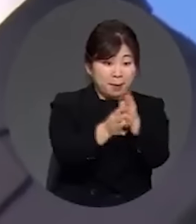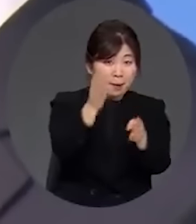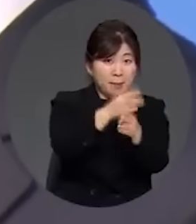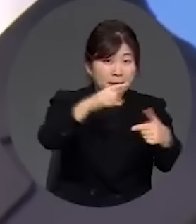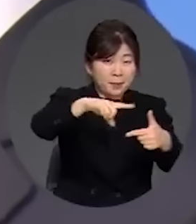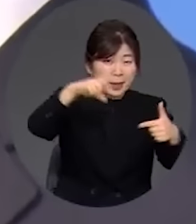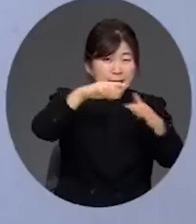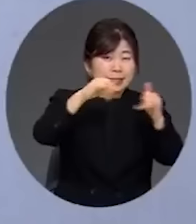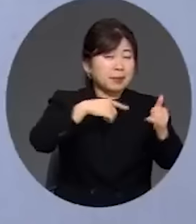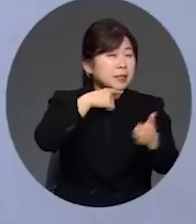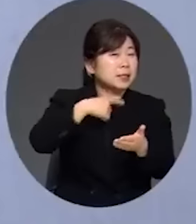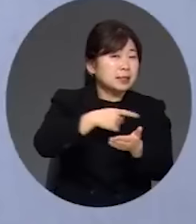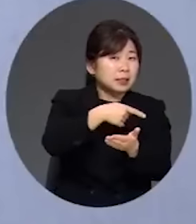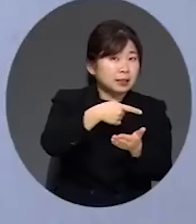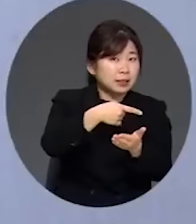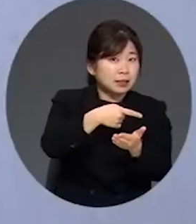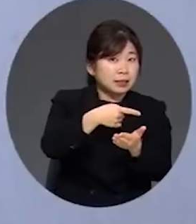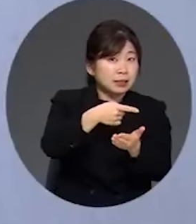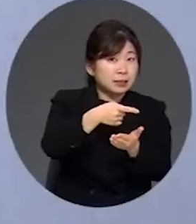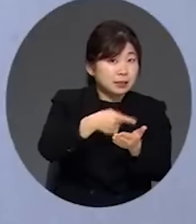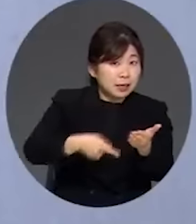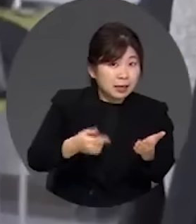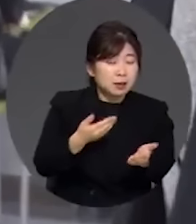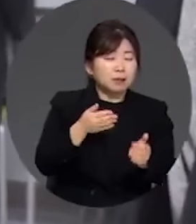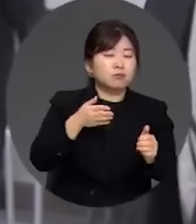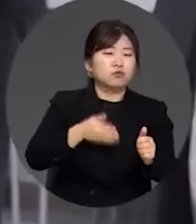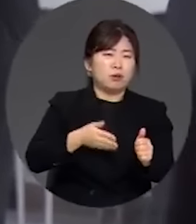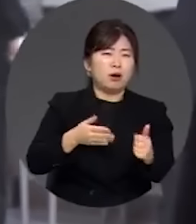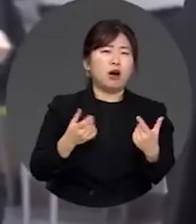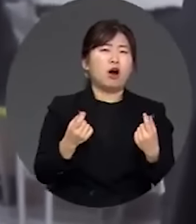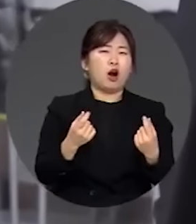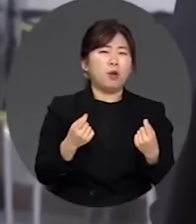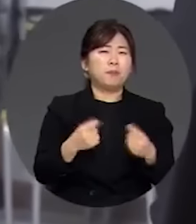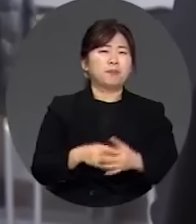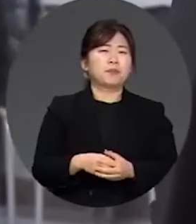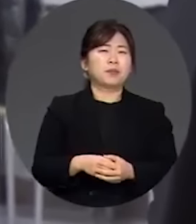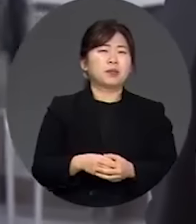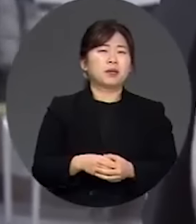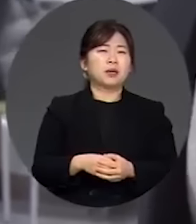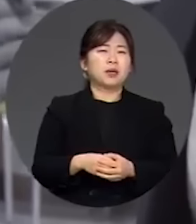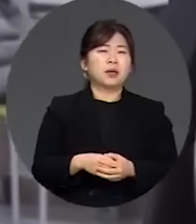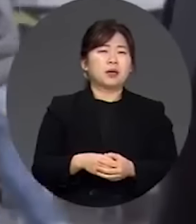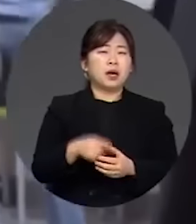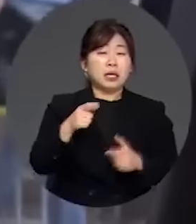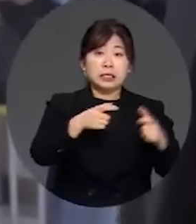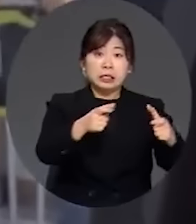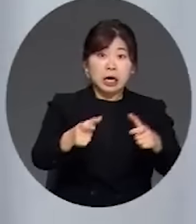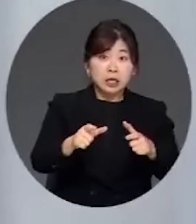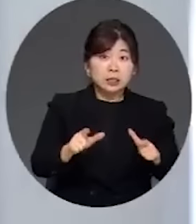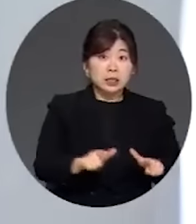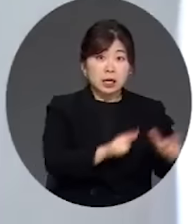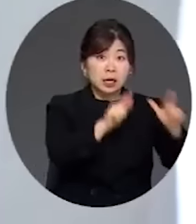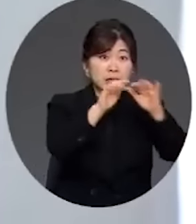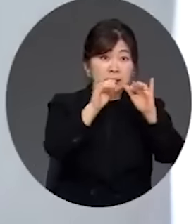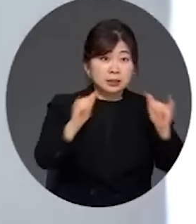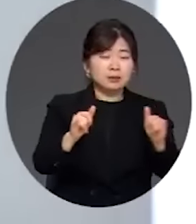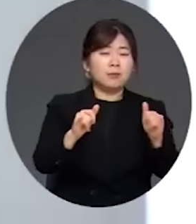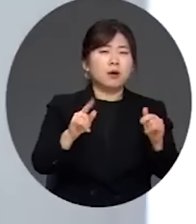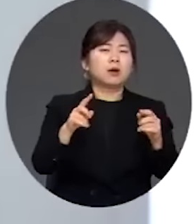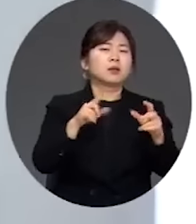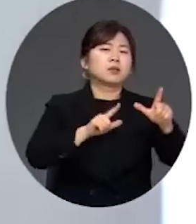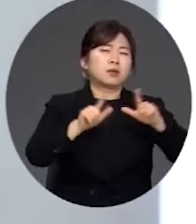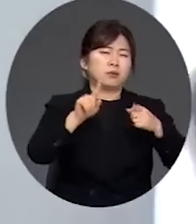속에 김태호 조혜진 위원은 당장 지역 주민들을 상대로 자초지종을 설명하고 향후 행보 등